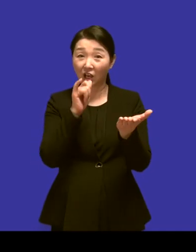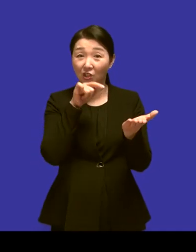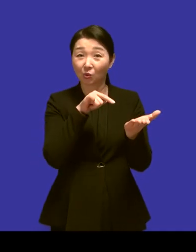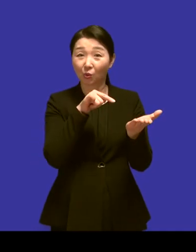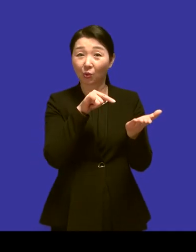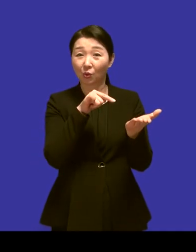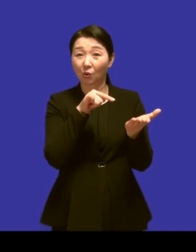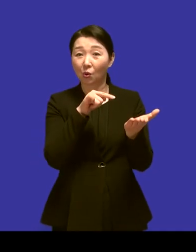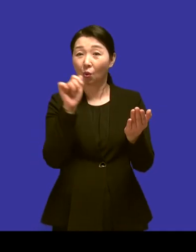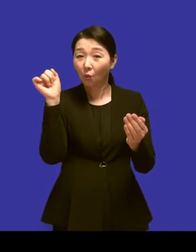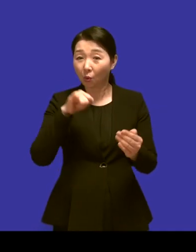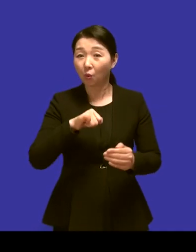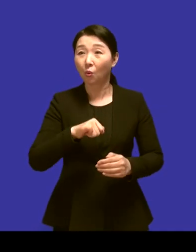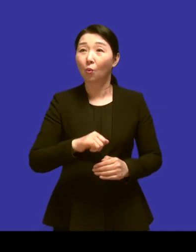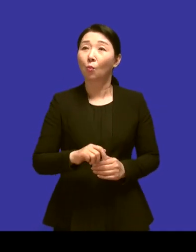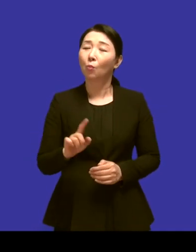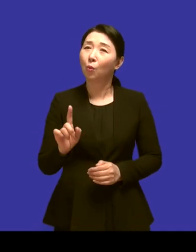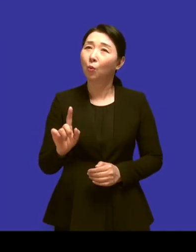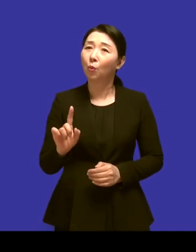그래서